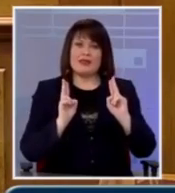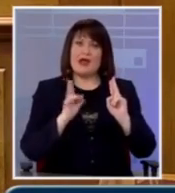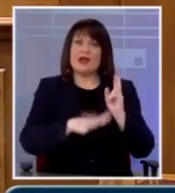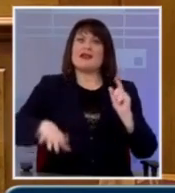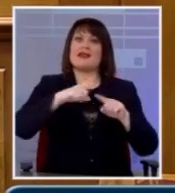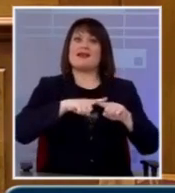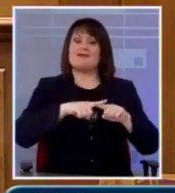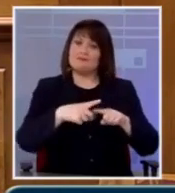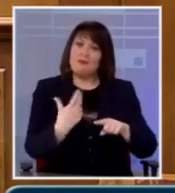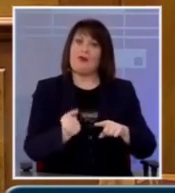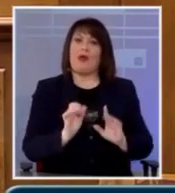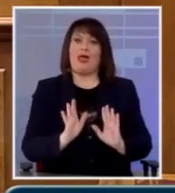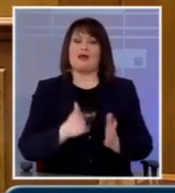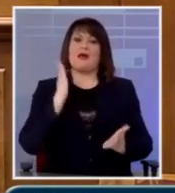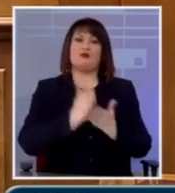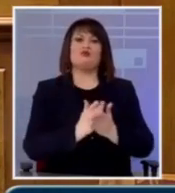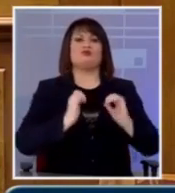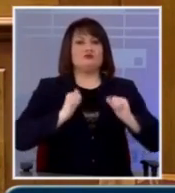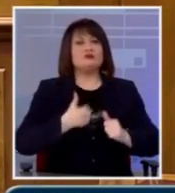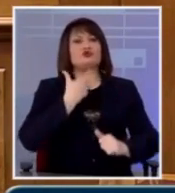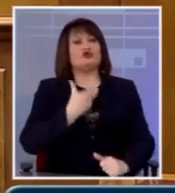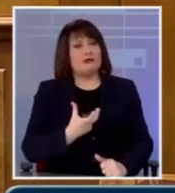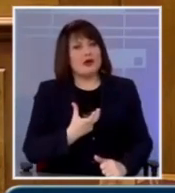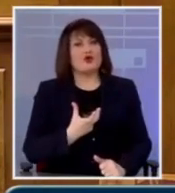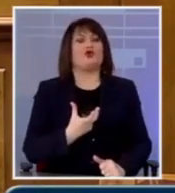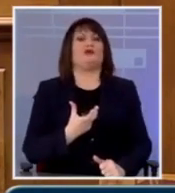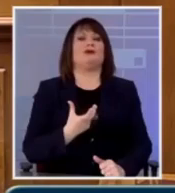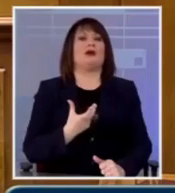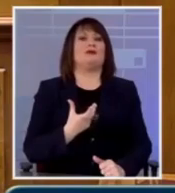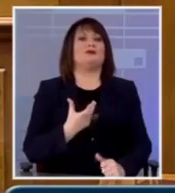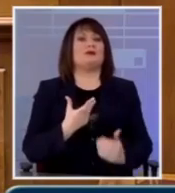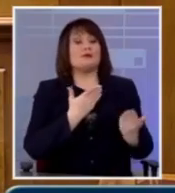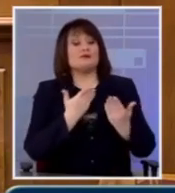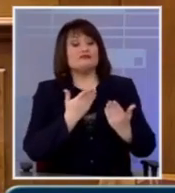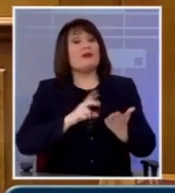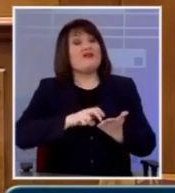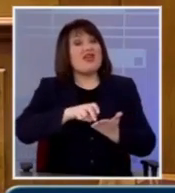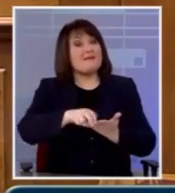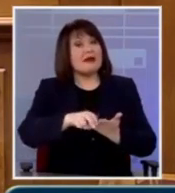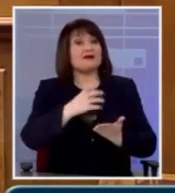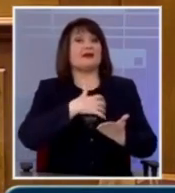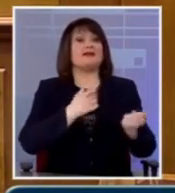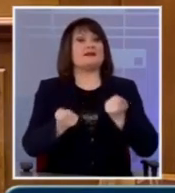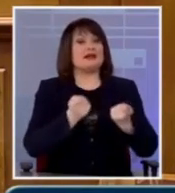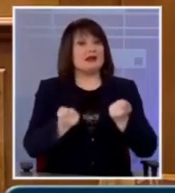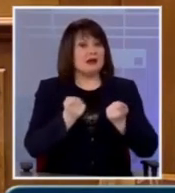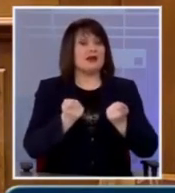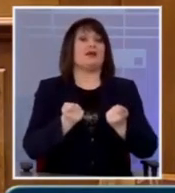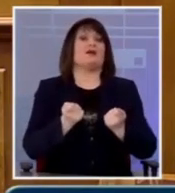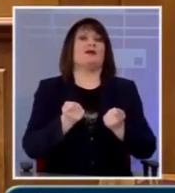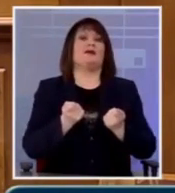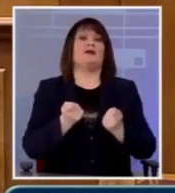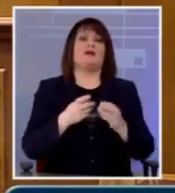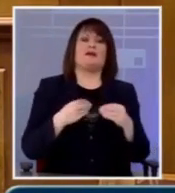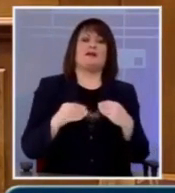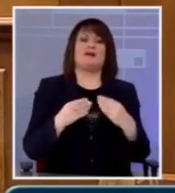κοινωνία, με αποφασιστικότητα, σοβαρότητα, μελετημένα βήματα, με στρατηγική αδιαλαξία και τακτική